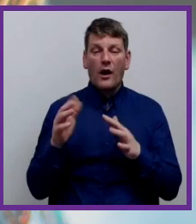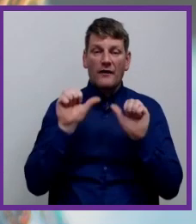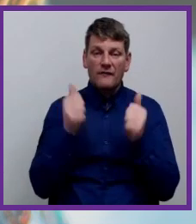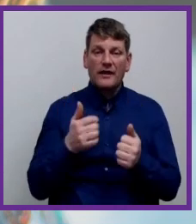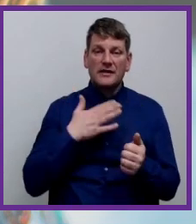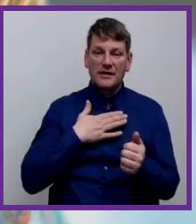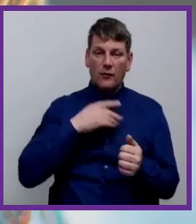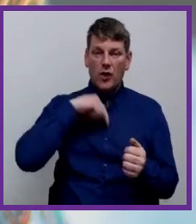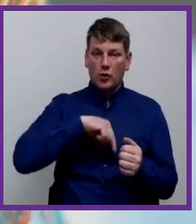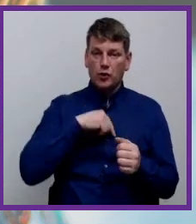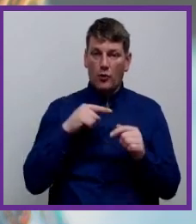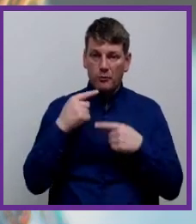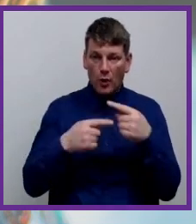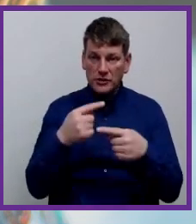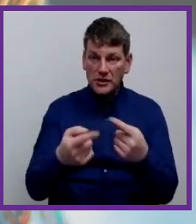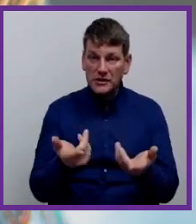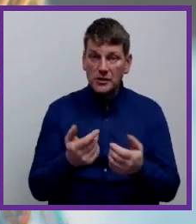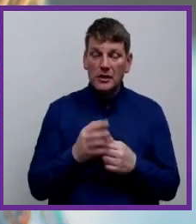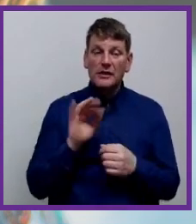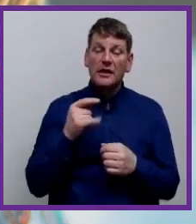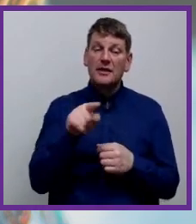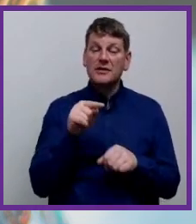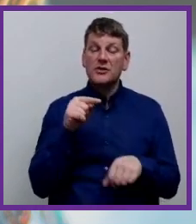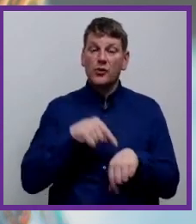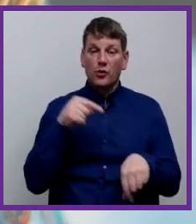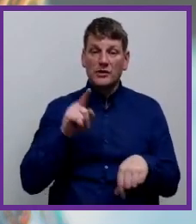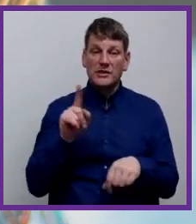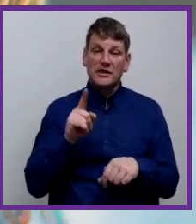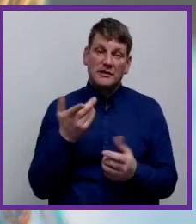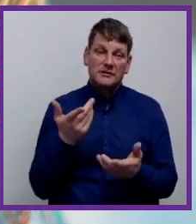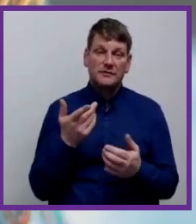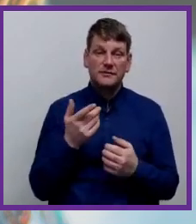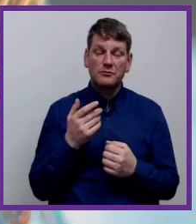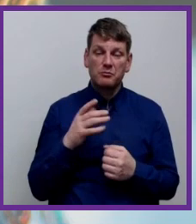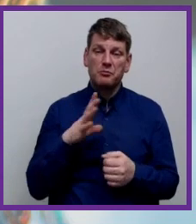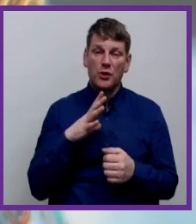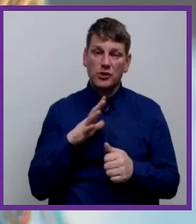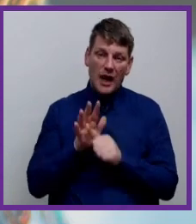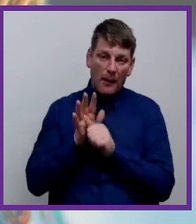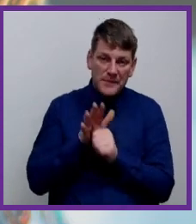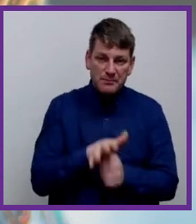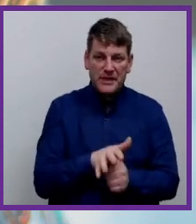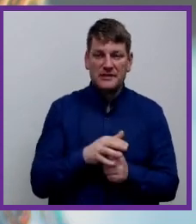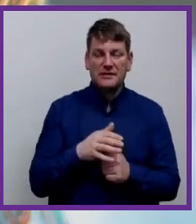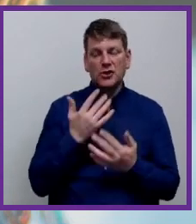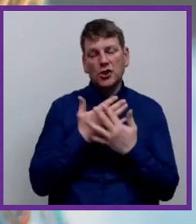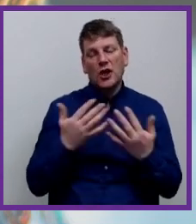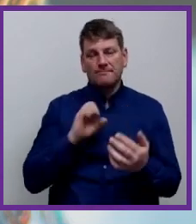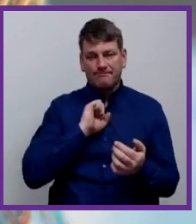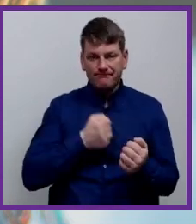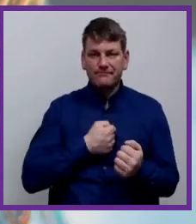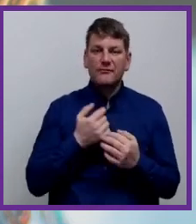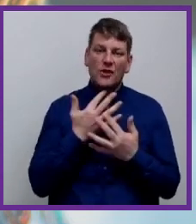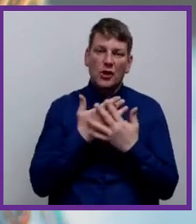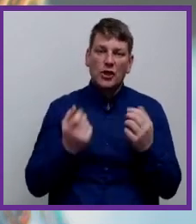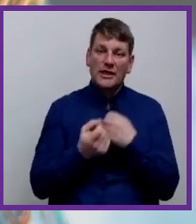kas notiek, ja tās jūtas ir nu, tā ļoti bijušas apspiestas dažādi iemesli dēļ. Nu, un arī,